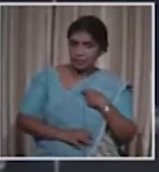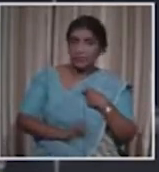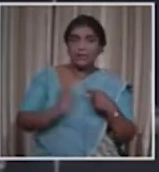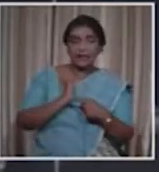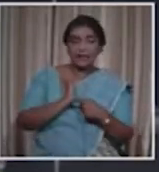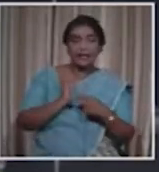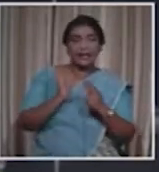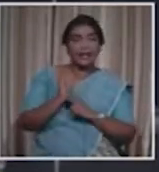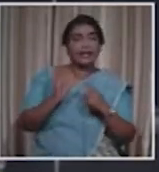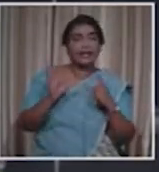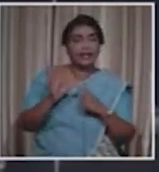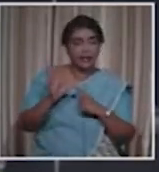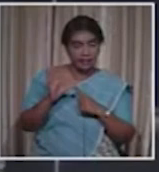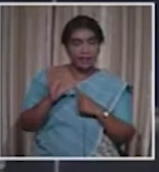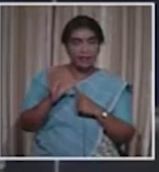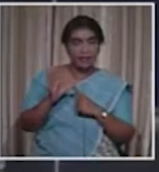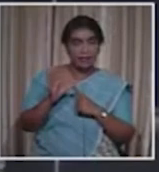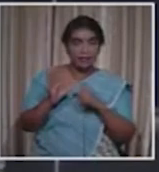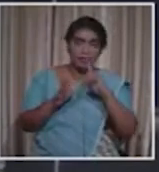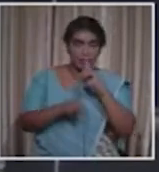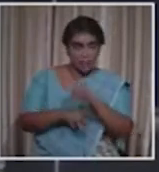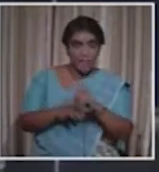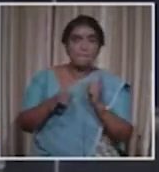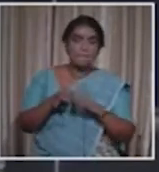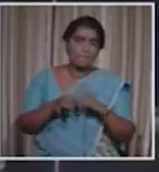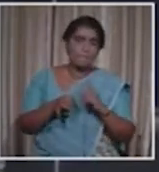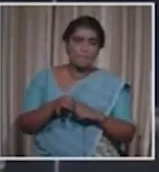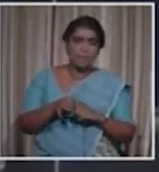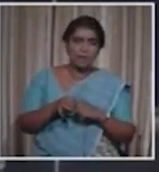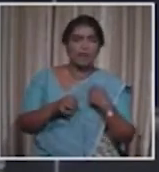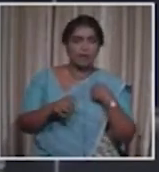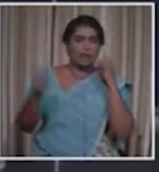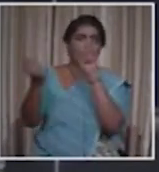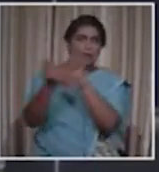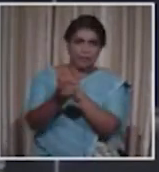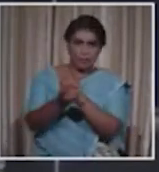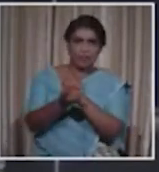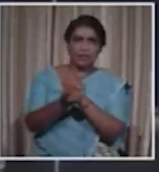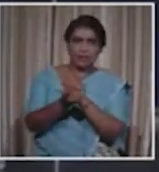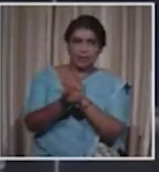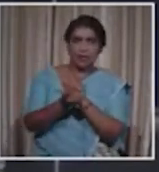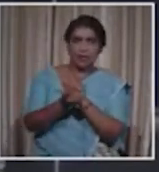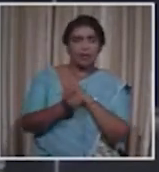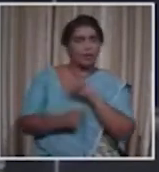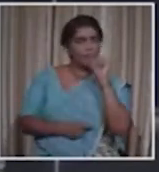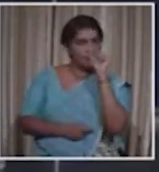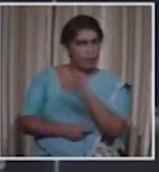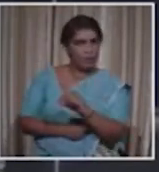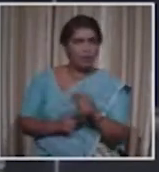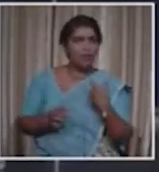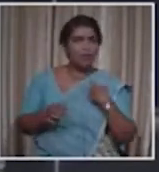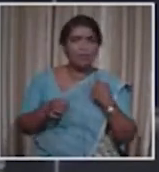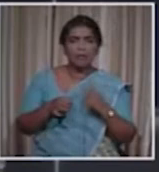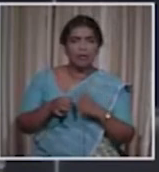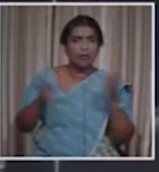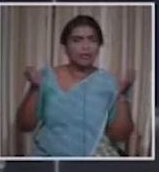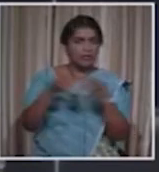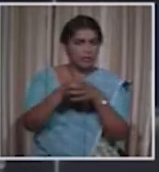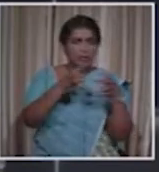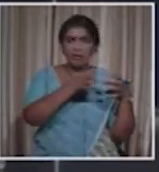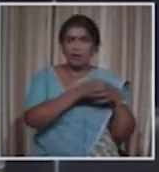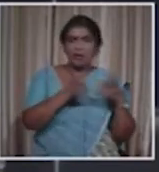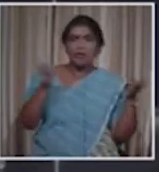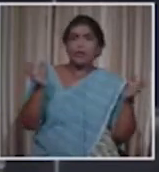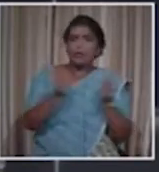TNA ඒකට කතා කරන්න පුළුවන් ප්‍රශ්නයක් තියෙනවා කියලා මං එතෙන්ට ගියා මං එතෙන්ට ගිහින් ඇහුවා මේ මොකක්ද තියෙන්නේ මේ කණ්ඩායම් දෙක